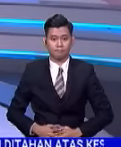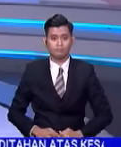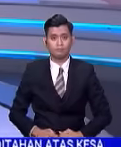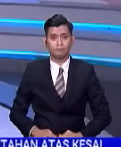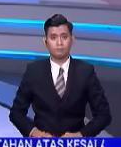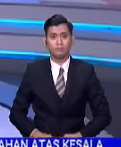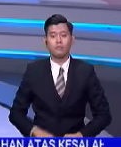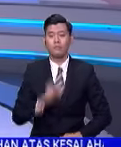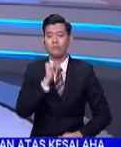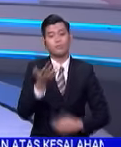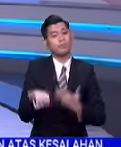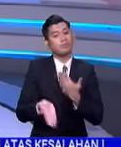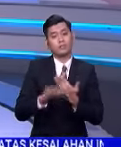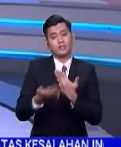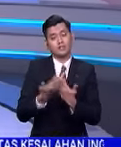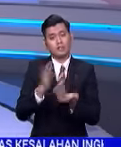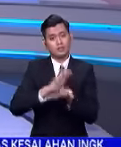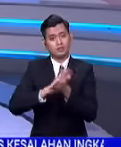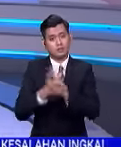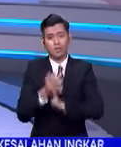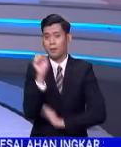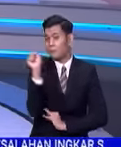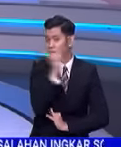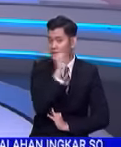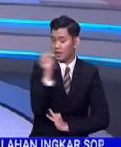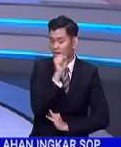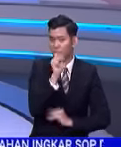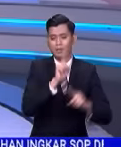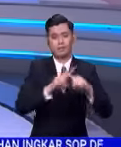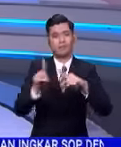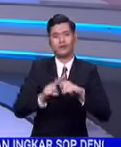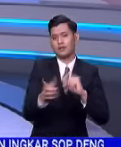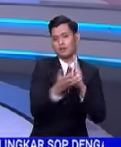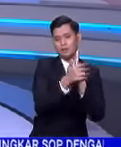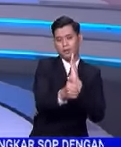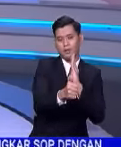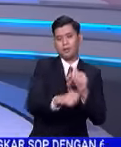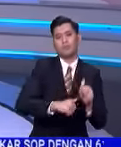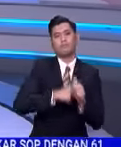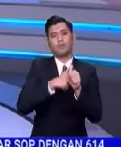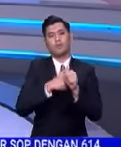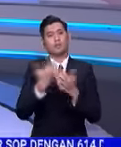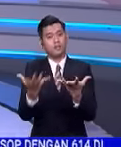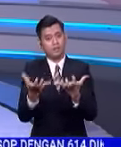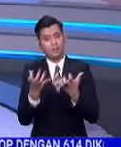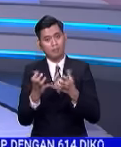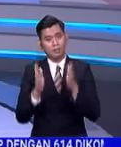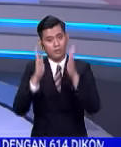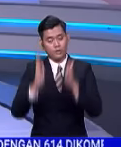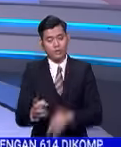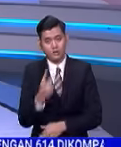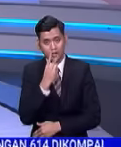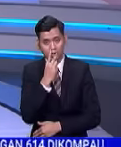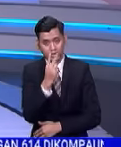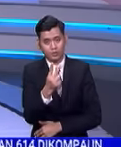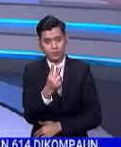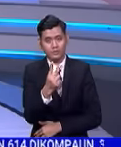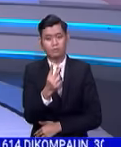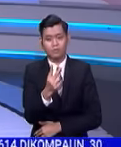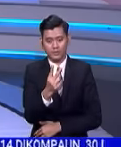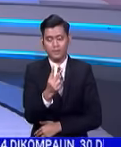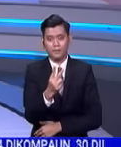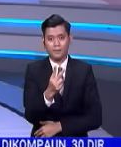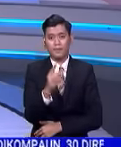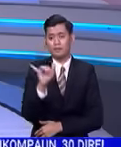Baik, bukan mudah untuk menjadi penyanyi serba boleh mengikut cita rasa penonton. Begitulah juga kepada Yana Yunus yang kali